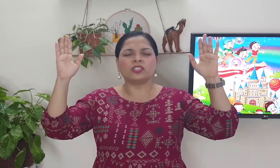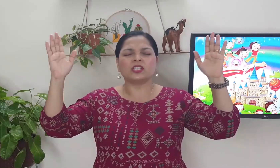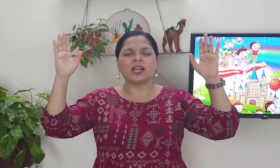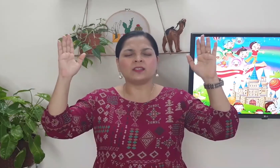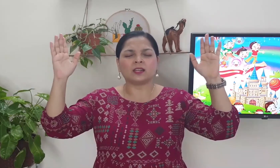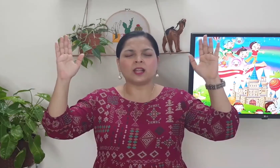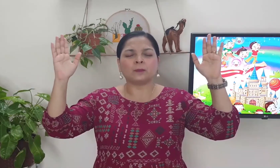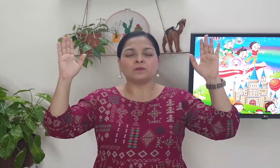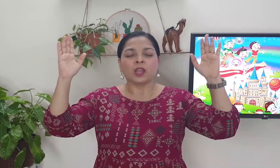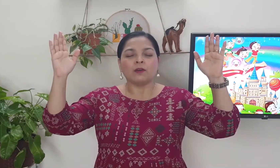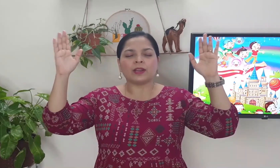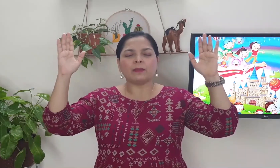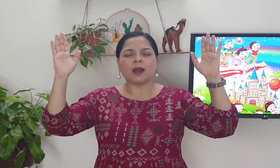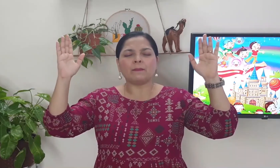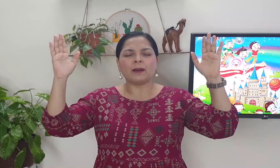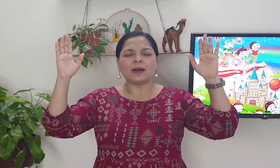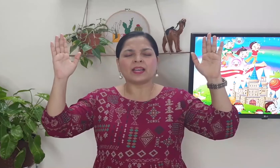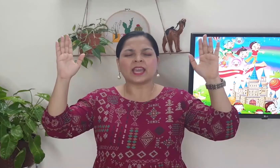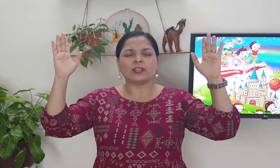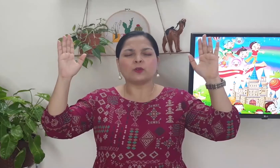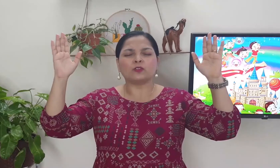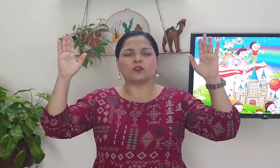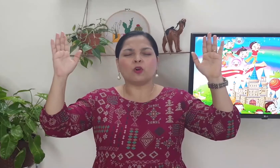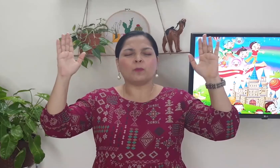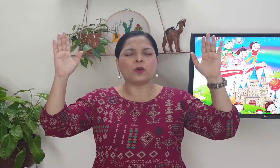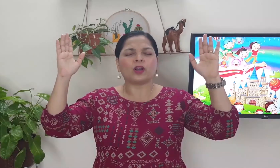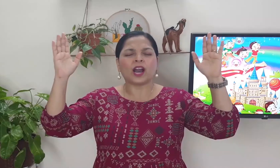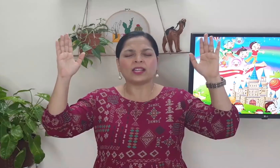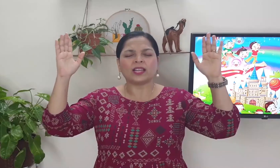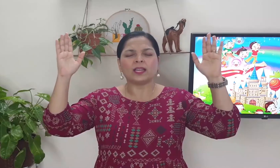एंत्रबो सांत्रदा